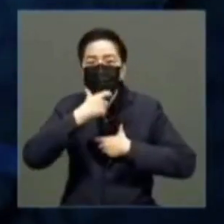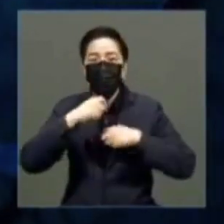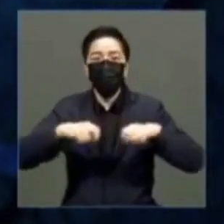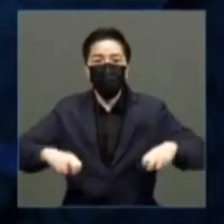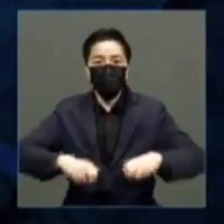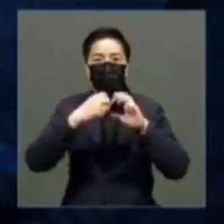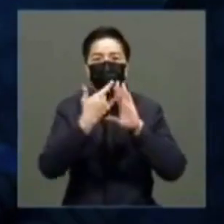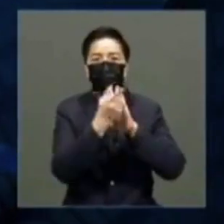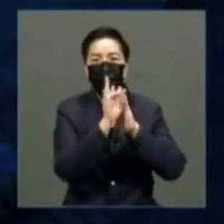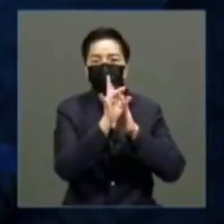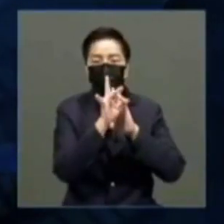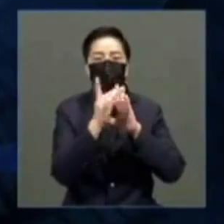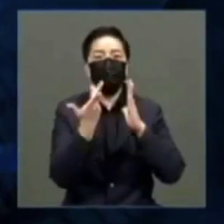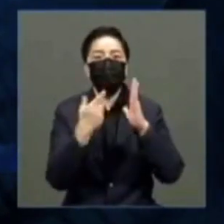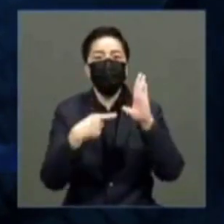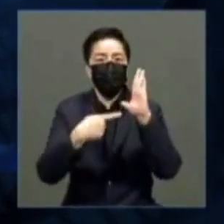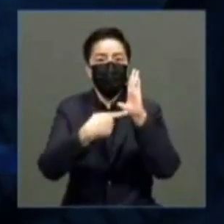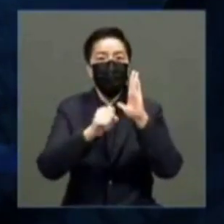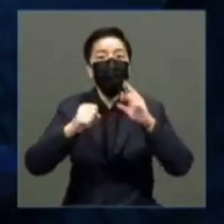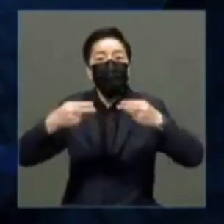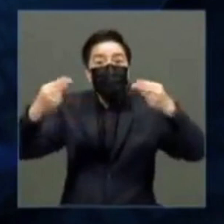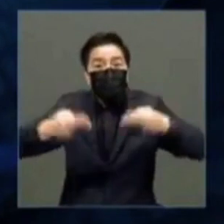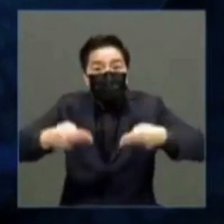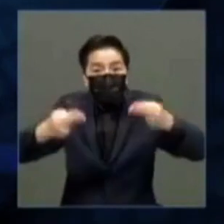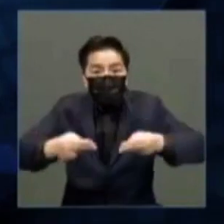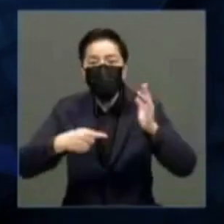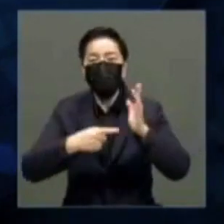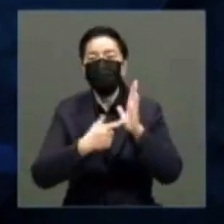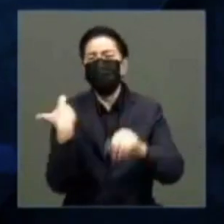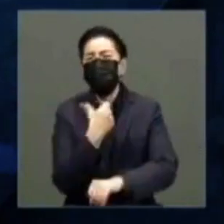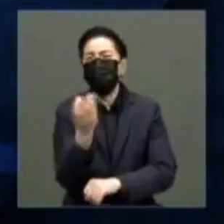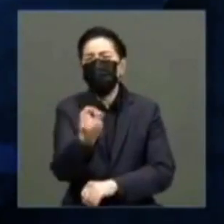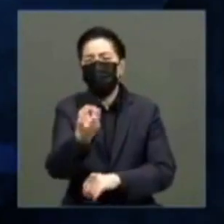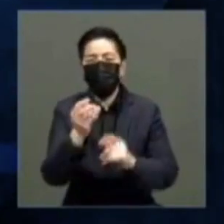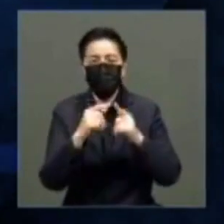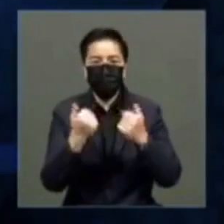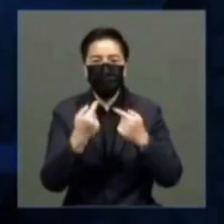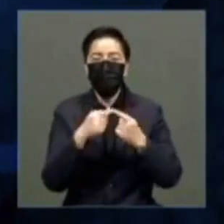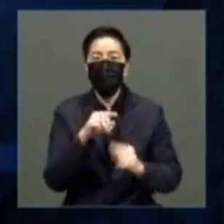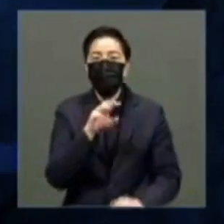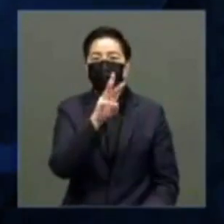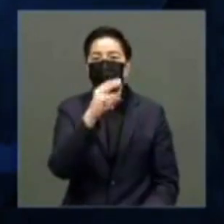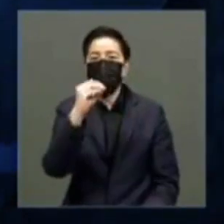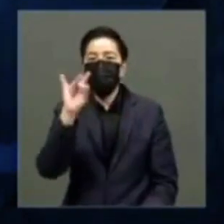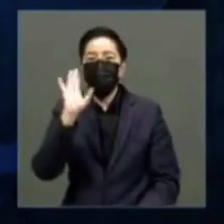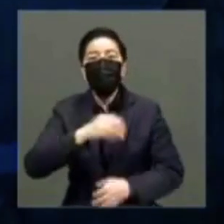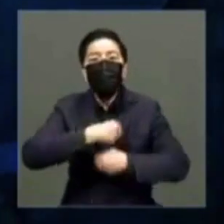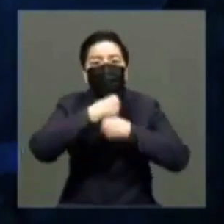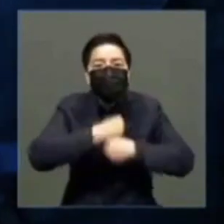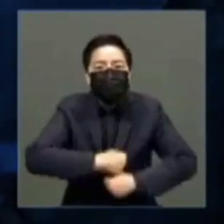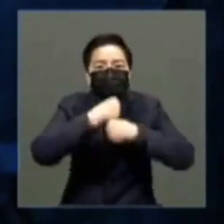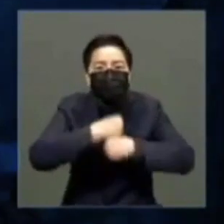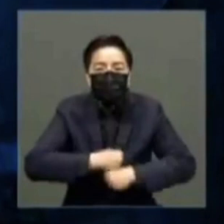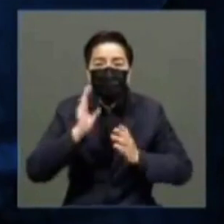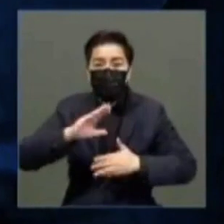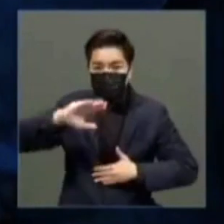ทร์ร้อยเอ็ดแล้วก็รวมทั้งสมุทรสงครามด้วยนะคะในส่วนของ608กลุ่มผู้สูงอายุ